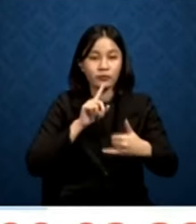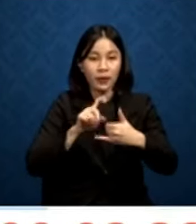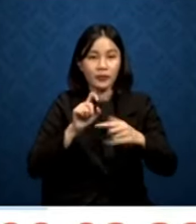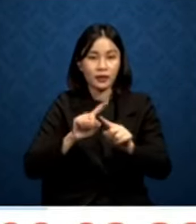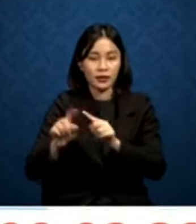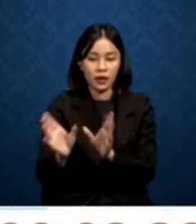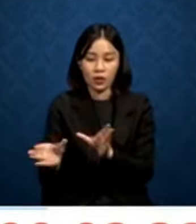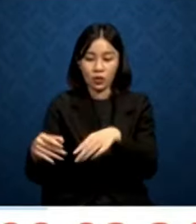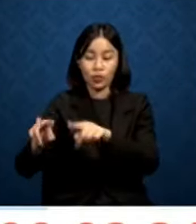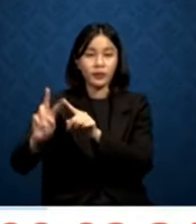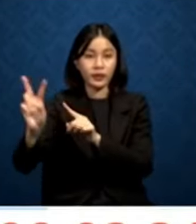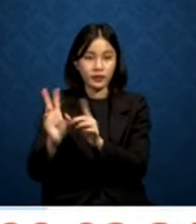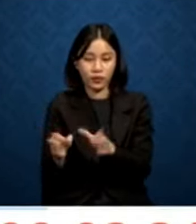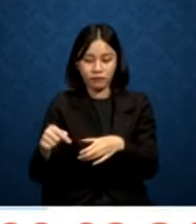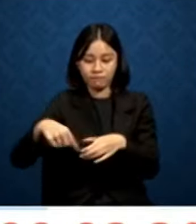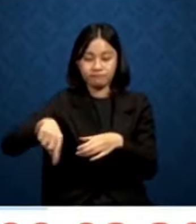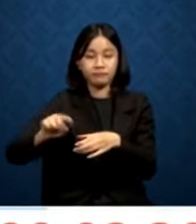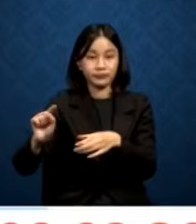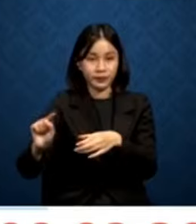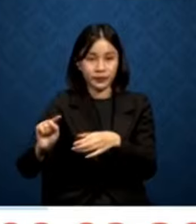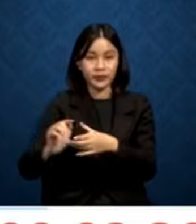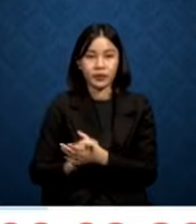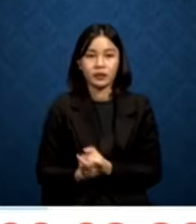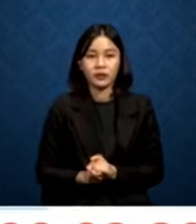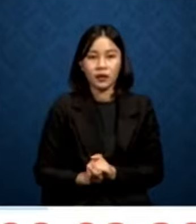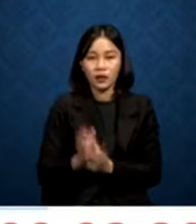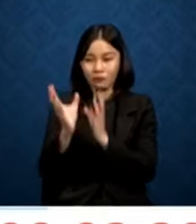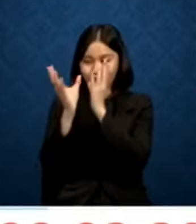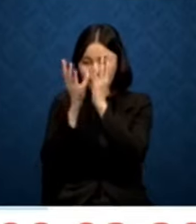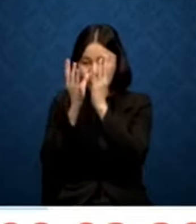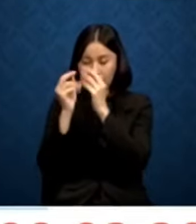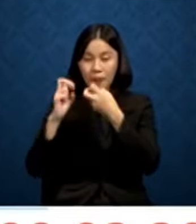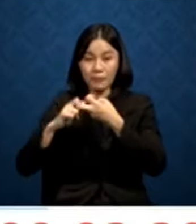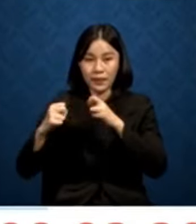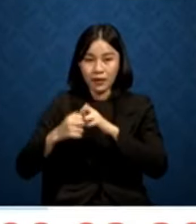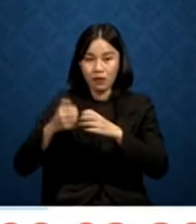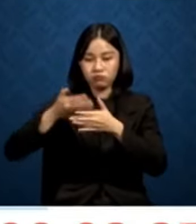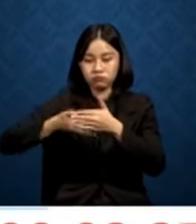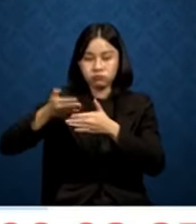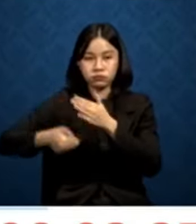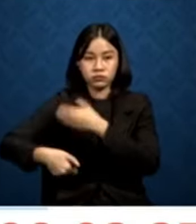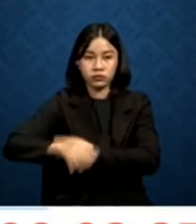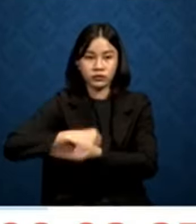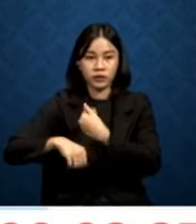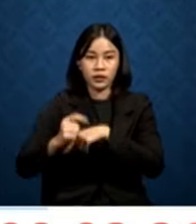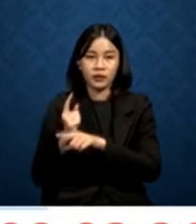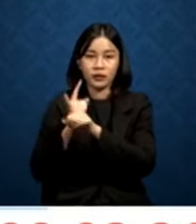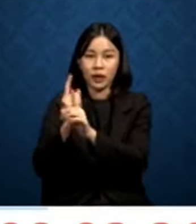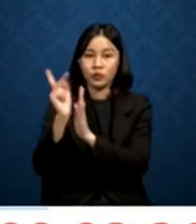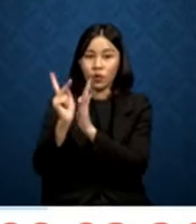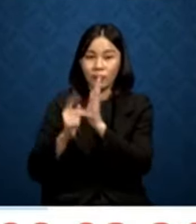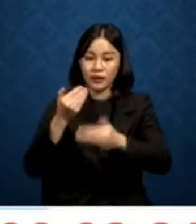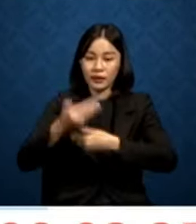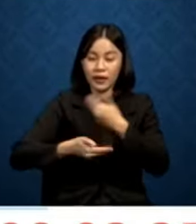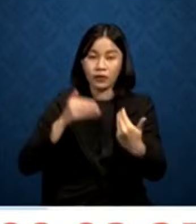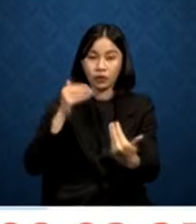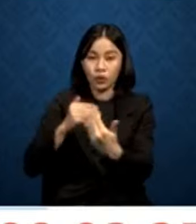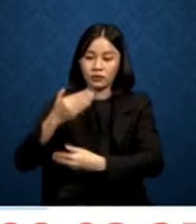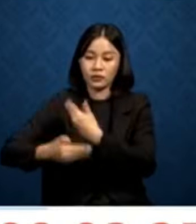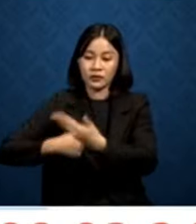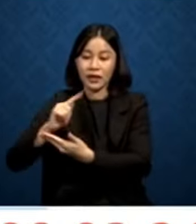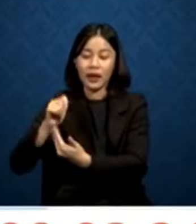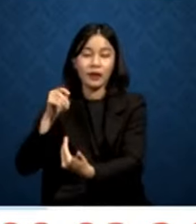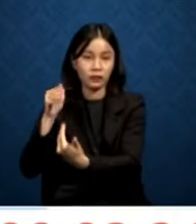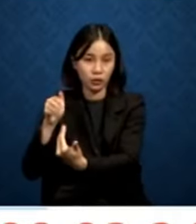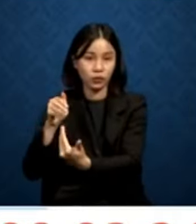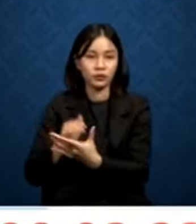éticaเรึงค่ Step will be utPs are problems with้็จำกดใกปิบ trabajosตามกฎหมายใตรงheadingsavoinn